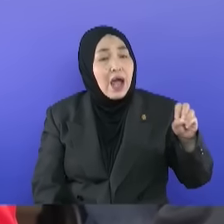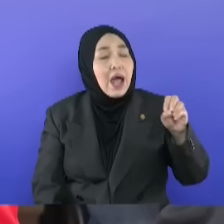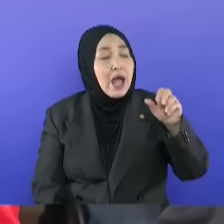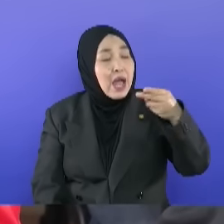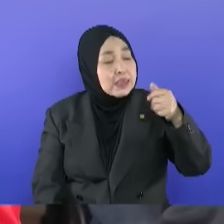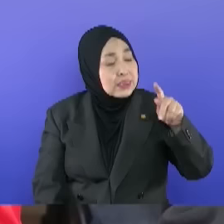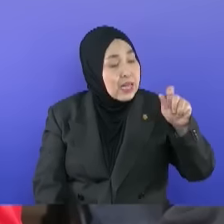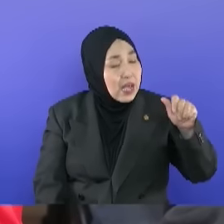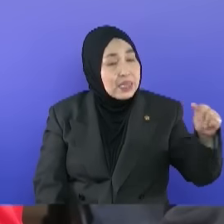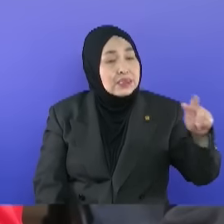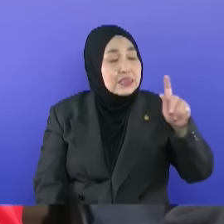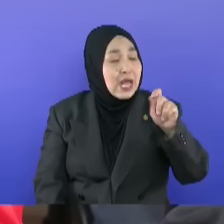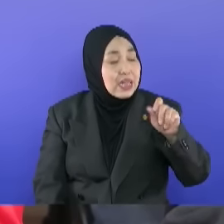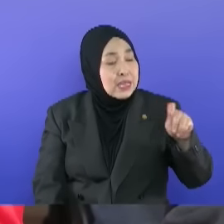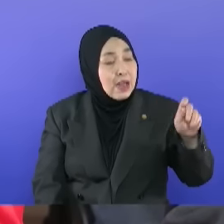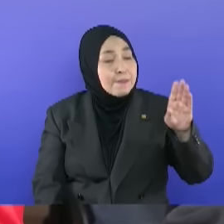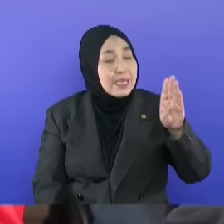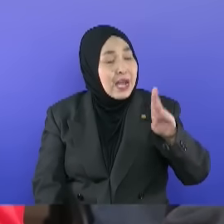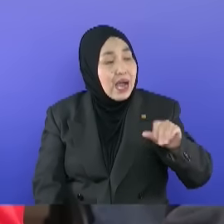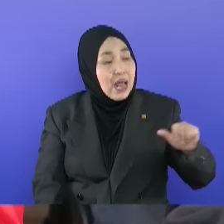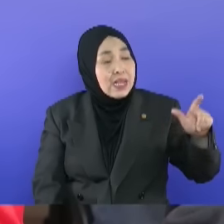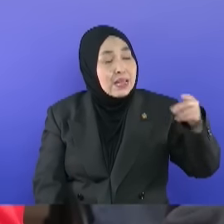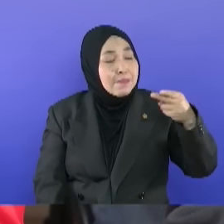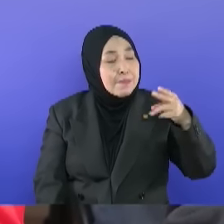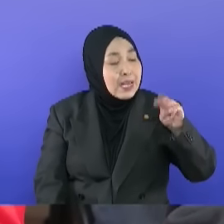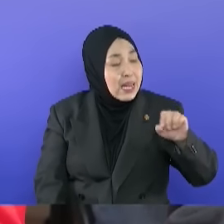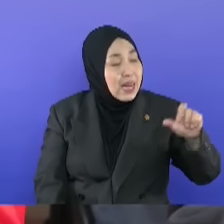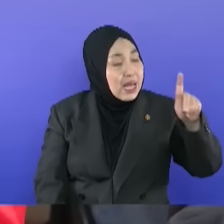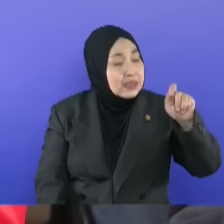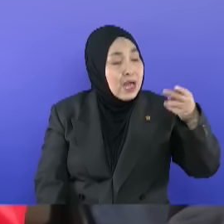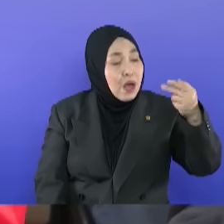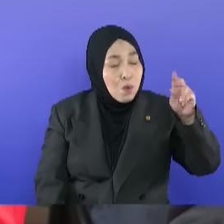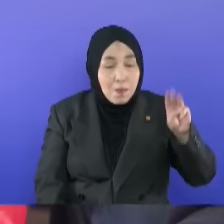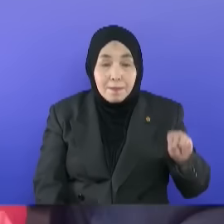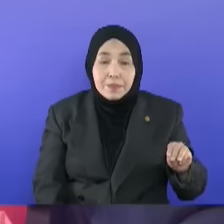hatta tabi millatum